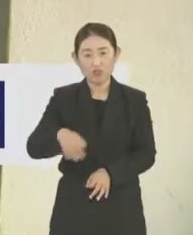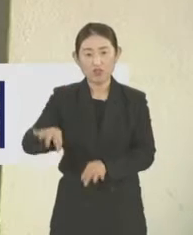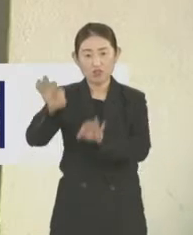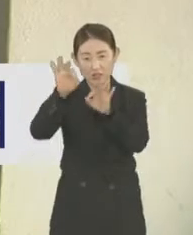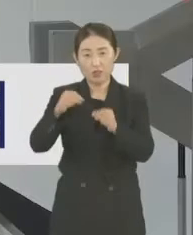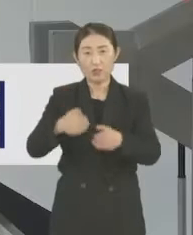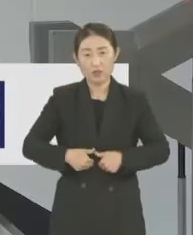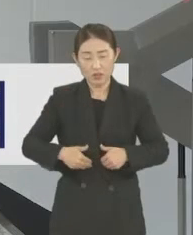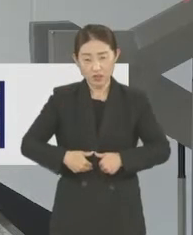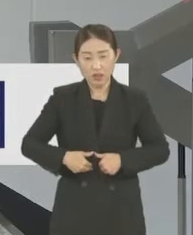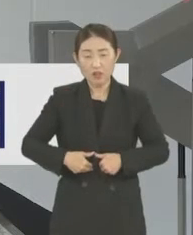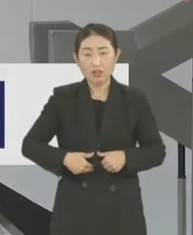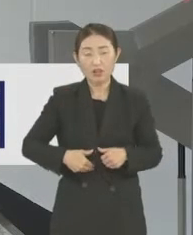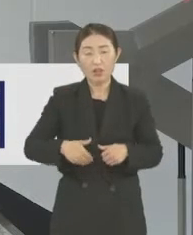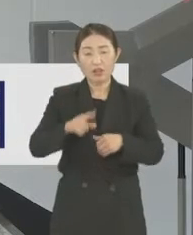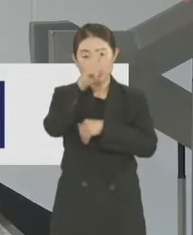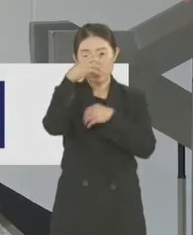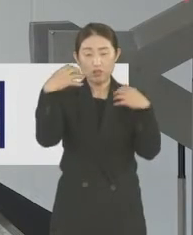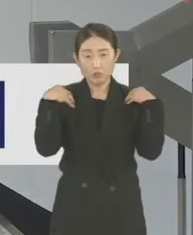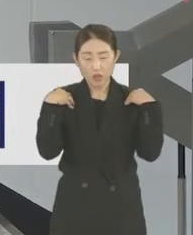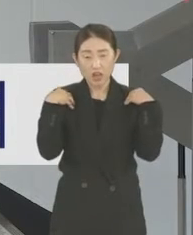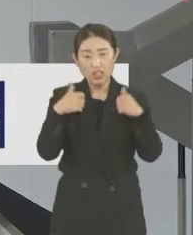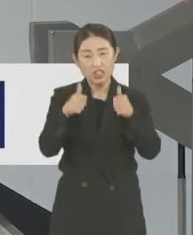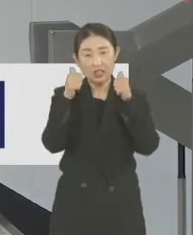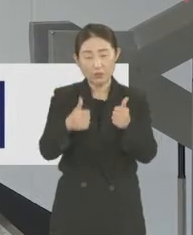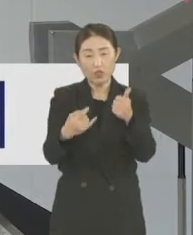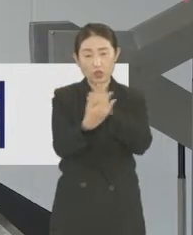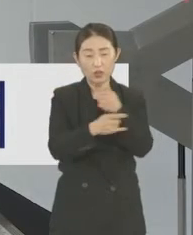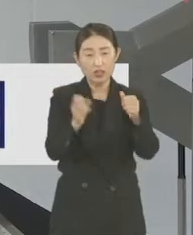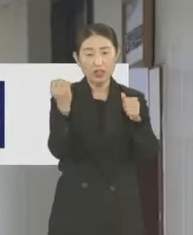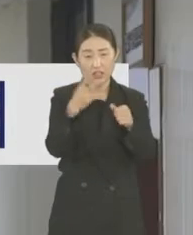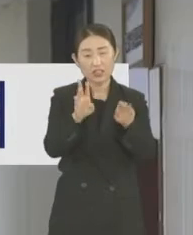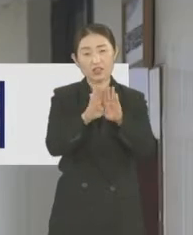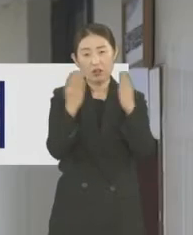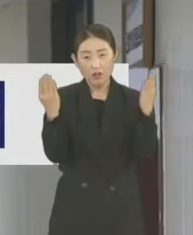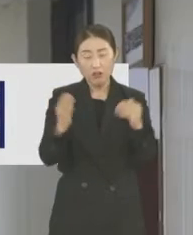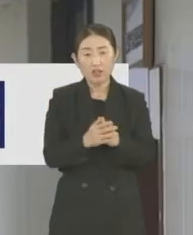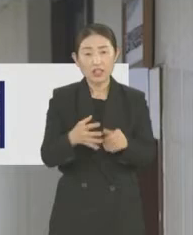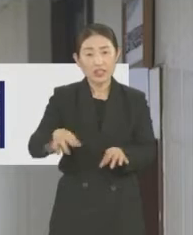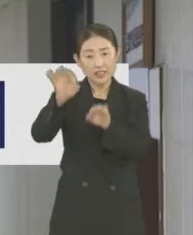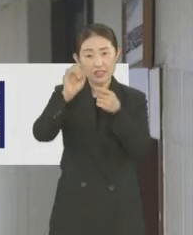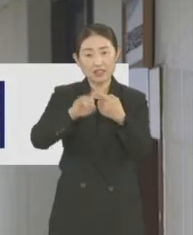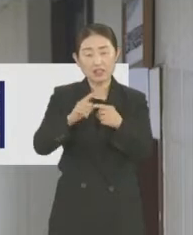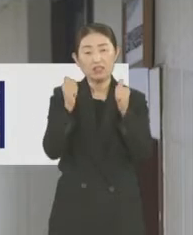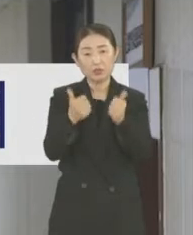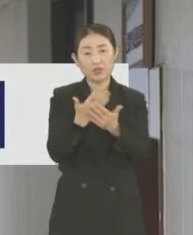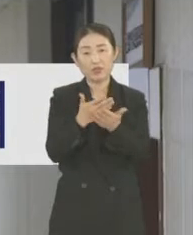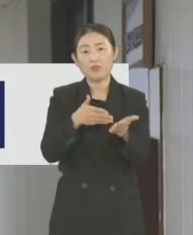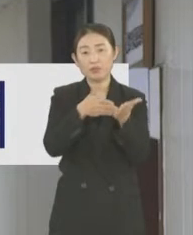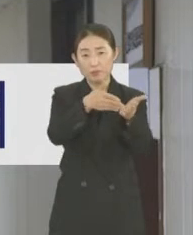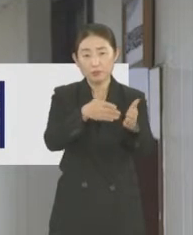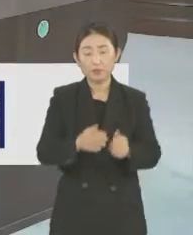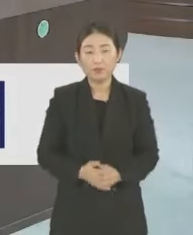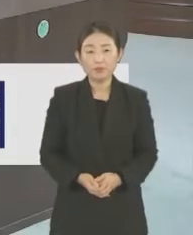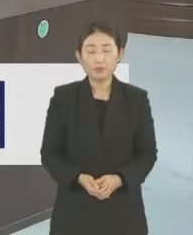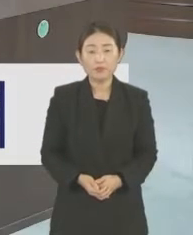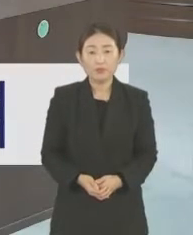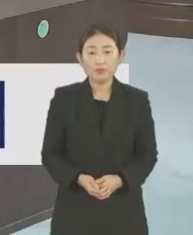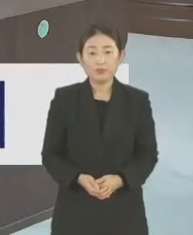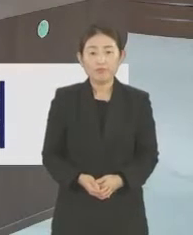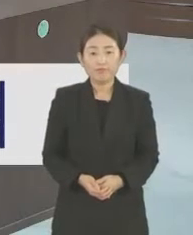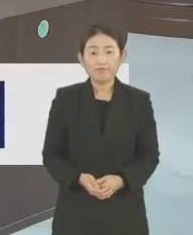늘려야 한다며 최근 집행부에 의정비 심사위원회를 다시 열어 인상률을 제 심의해달라고 공식 요청했습니다